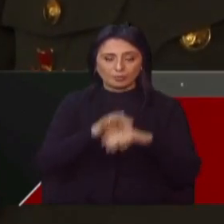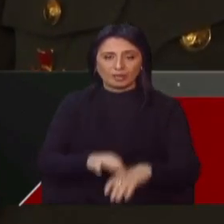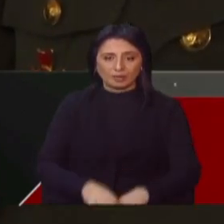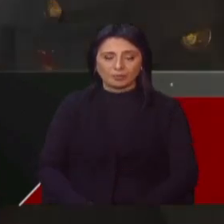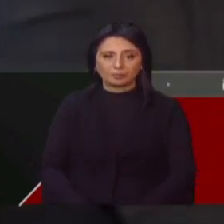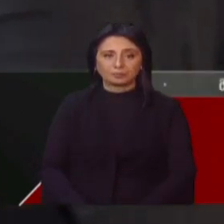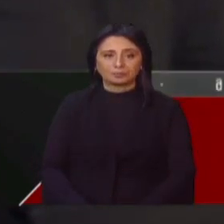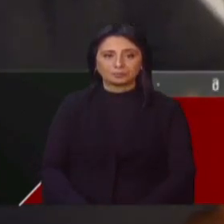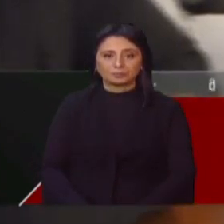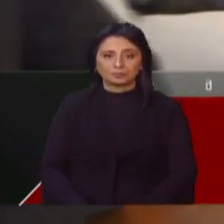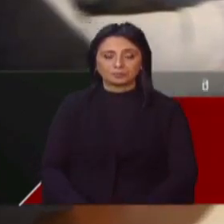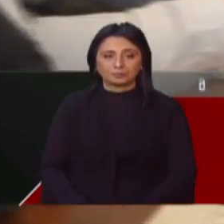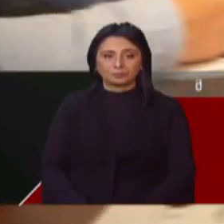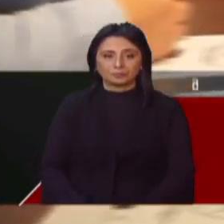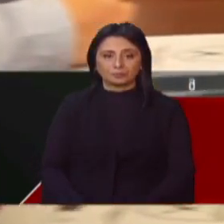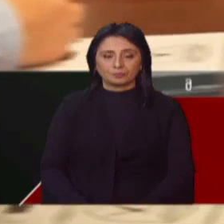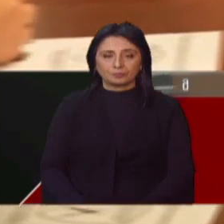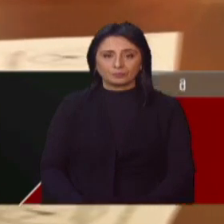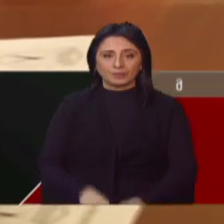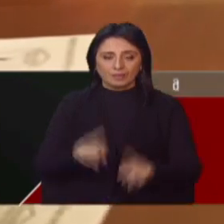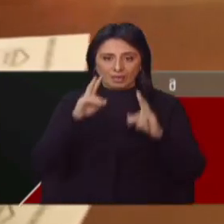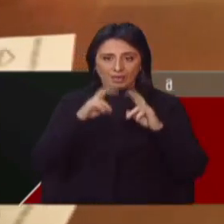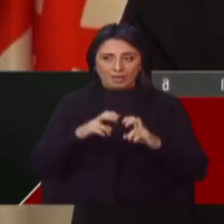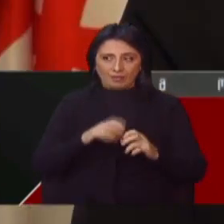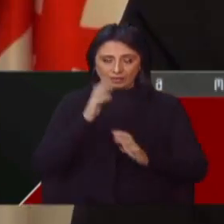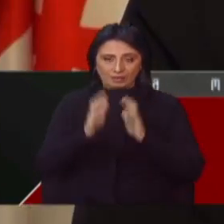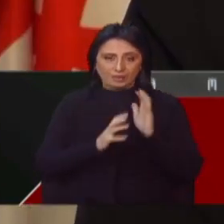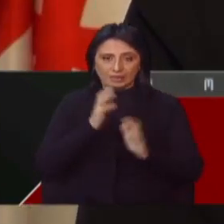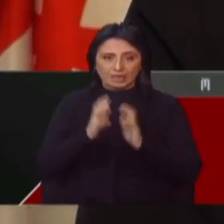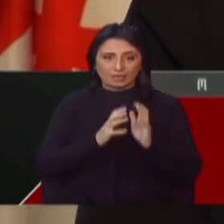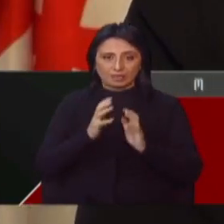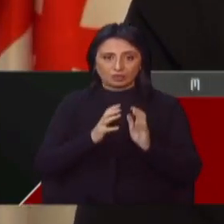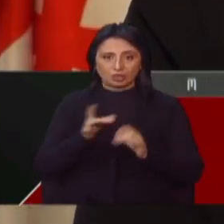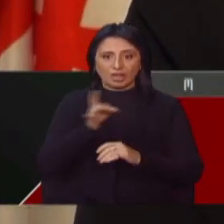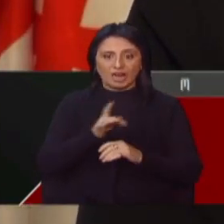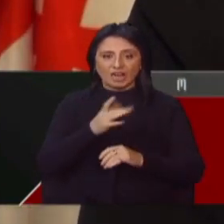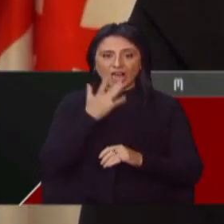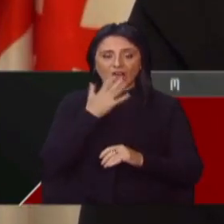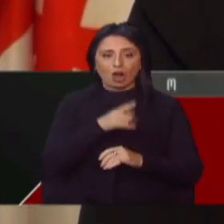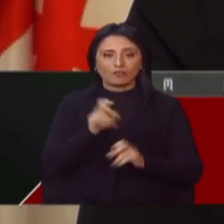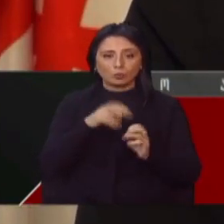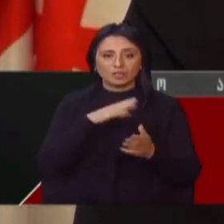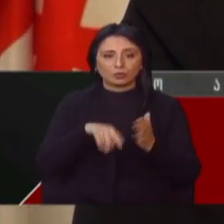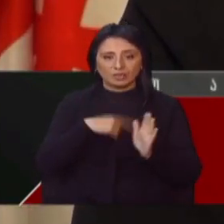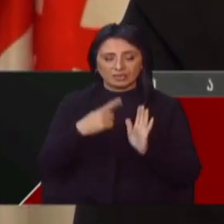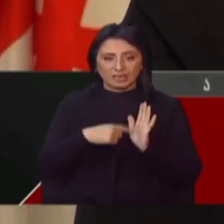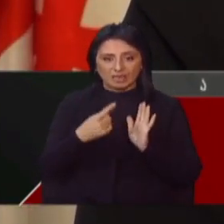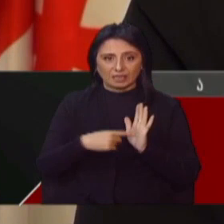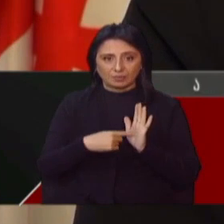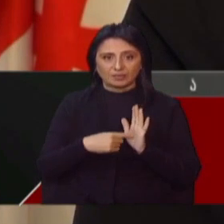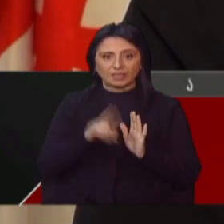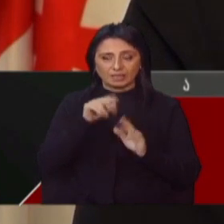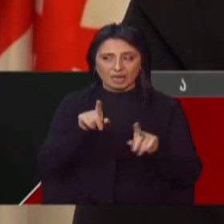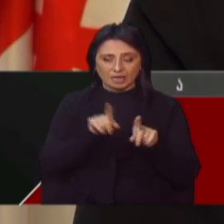იმართება. კურსის ფარგლებში განვიხილავთ საერთაშორისო რეგიონულ და ეროვნულ უსაფრთხოების საკითხებს